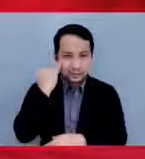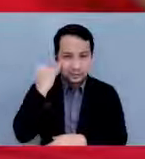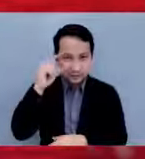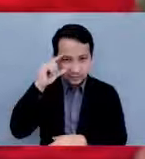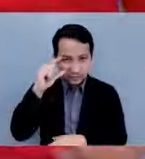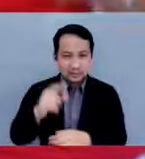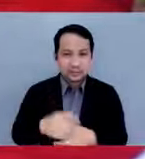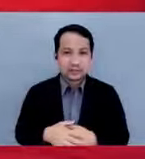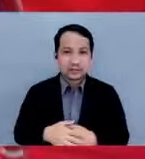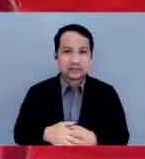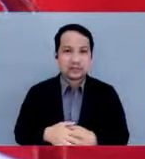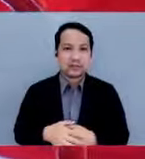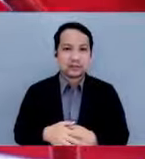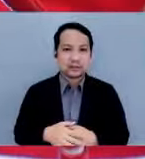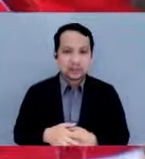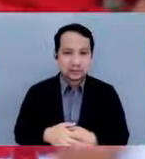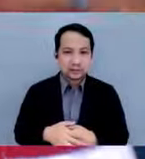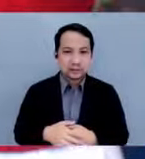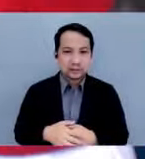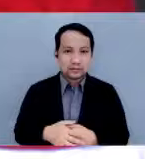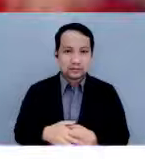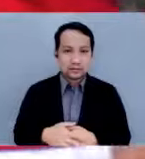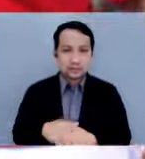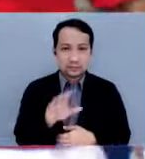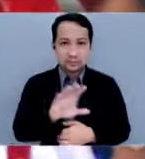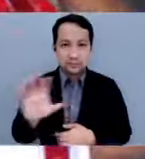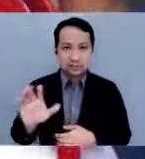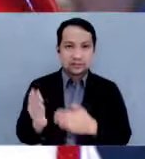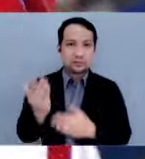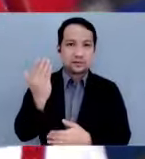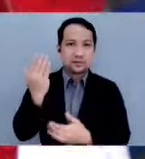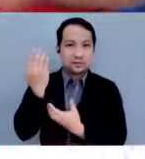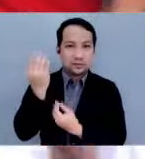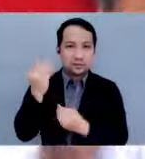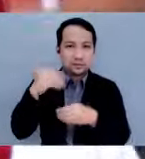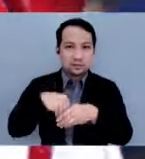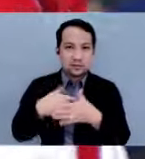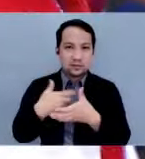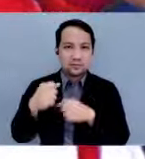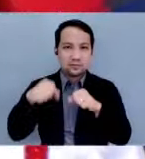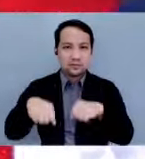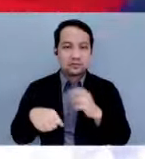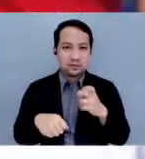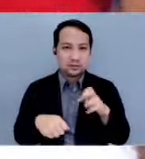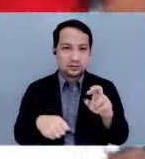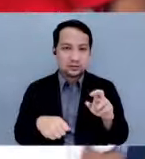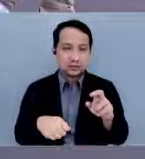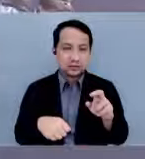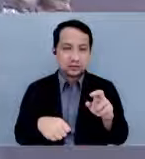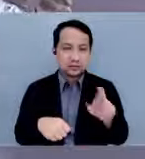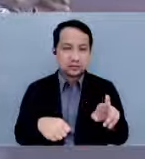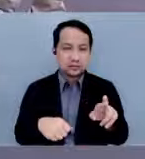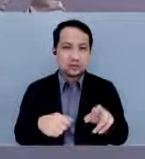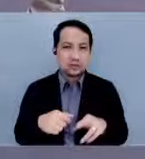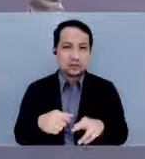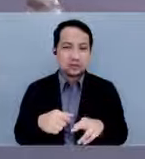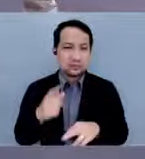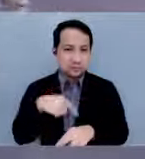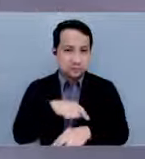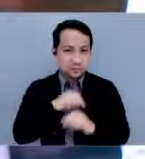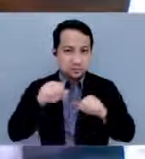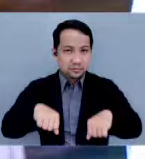syempre, muna sa ating mga balita sa frontline sa umaga, mga mainit na update sa ilang pangyayari sa loob at labas ng bansa. Ako po si Chiki Roa Pudon. Yan naman ang masayang